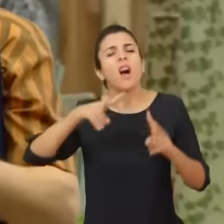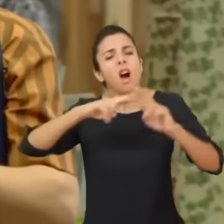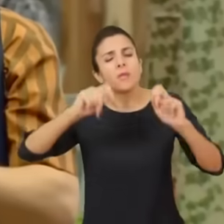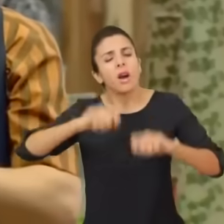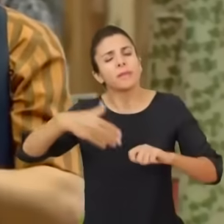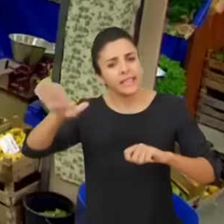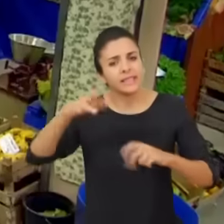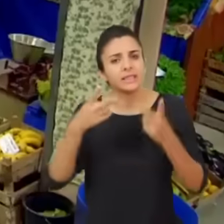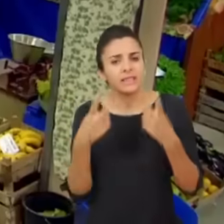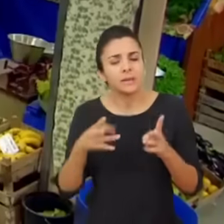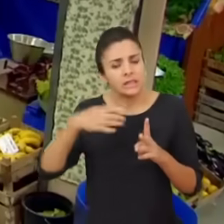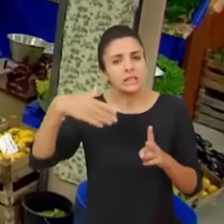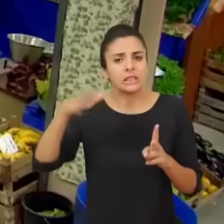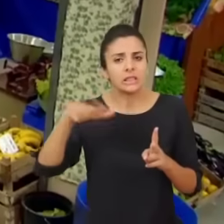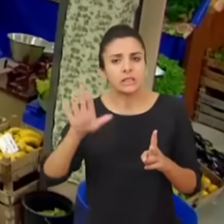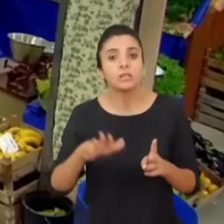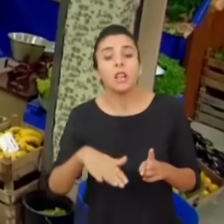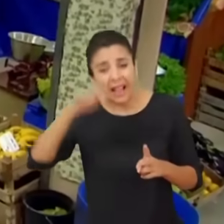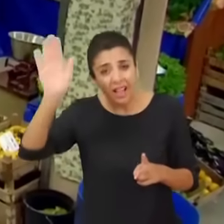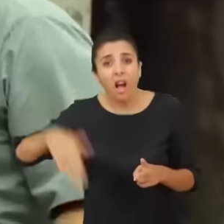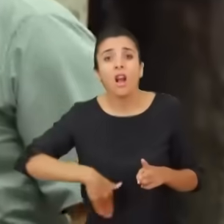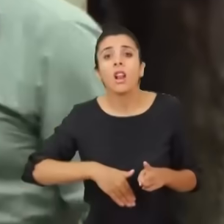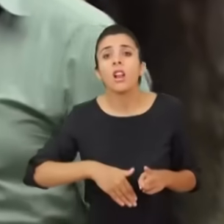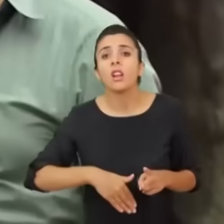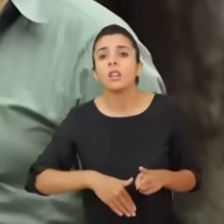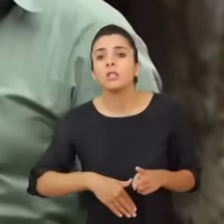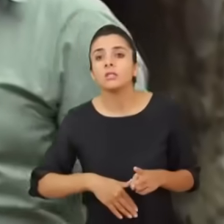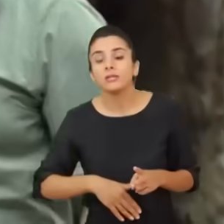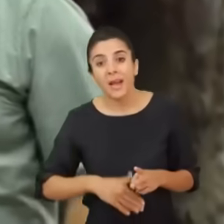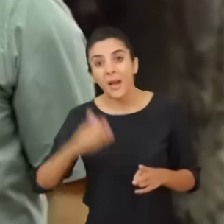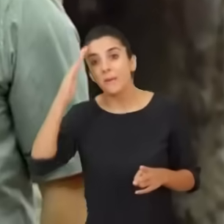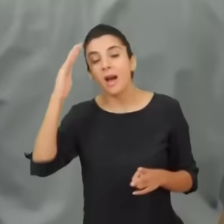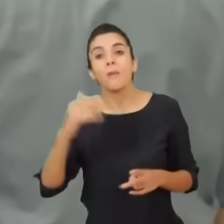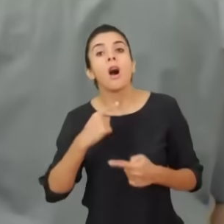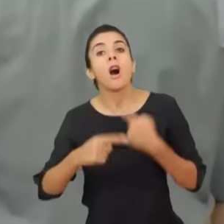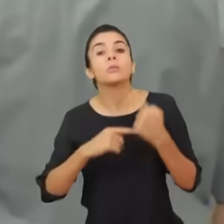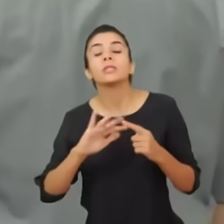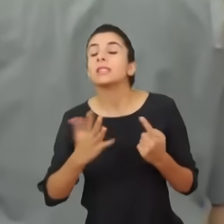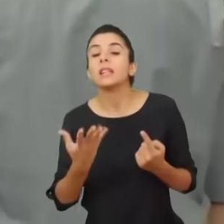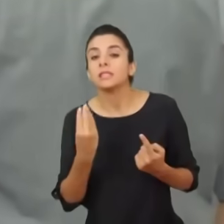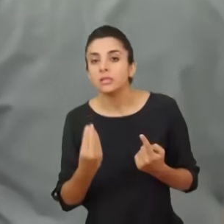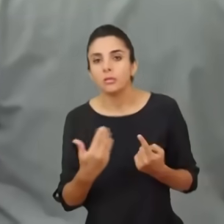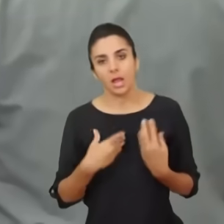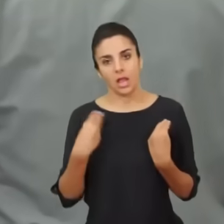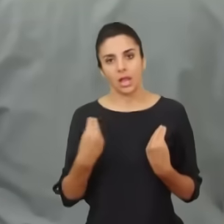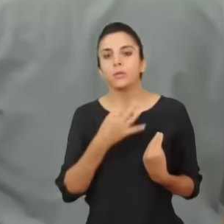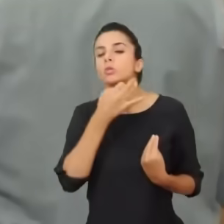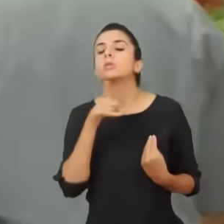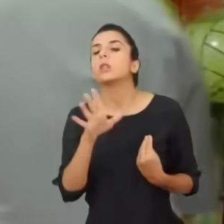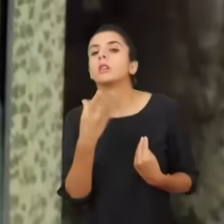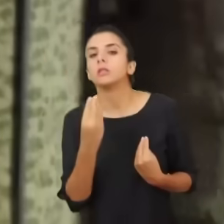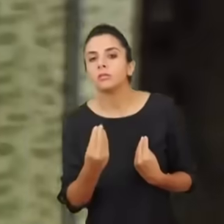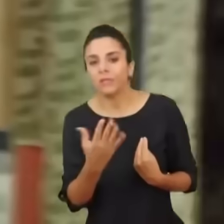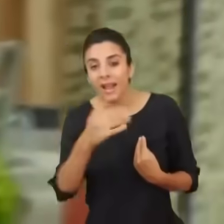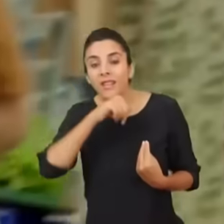alacaksanız alın fiyatı. Herkese merhaba. Yok, Mehmet gel ya. Fehmi amcacığım merhaba. Nasılsınız? İyiyim sağ ol ya. Sen nasılsın Niyazi?